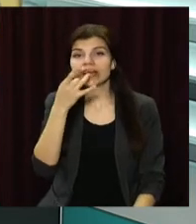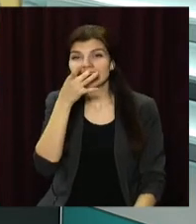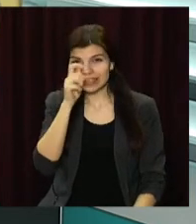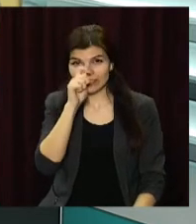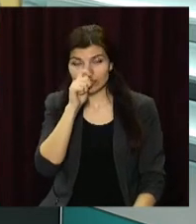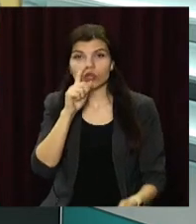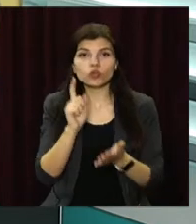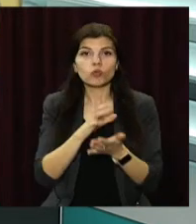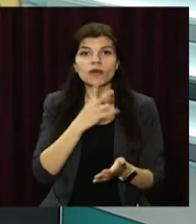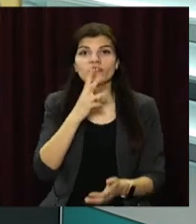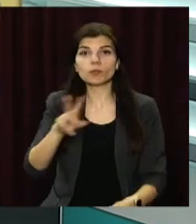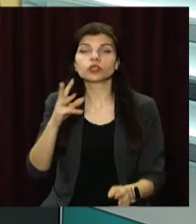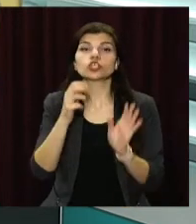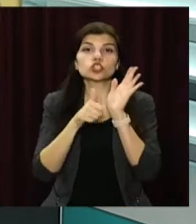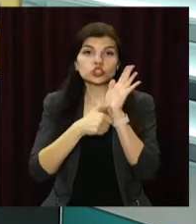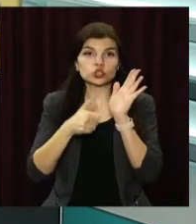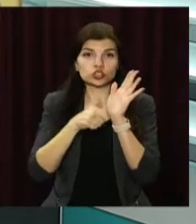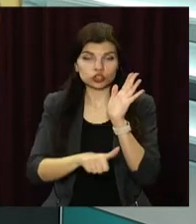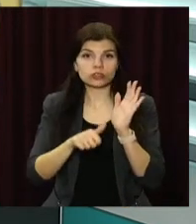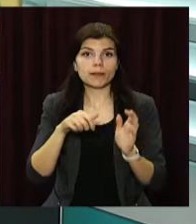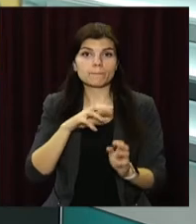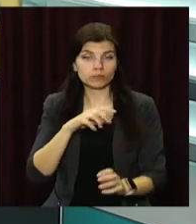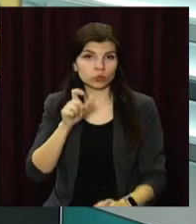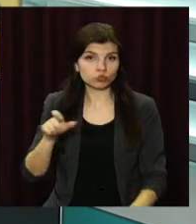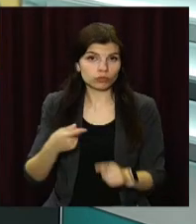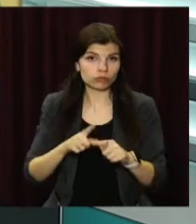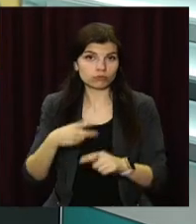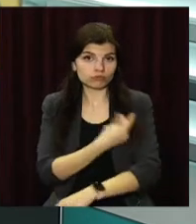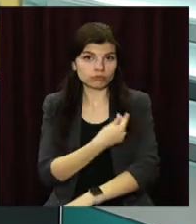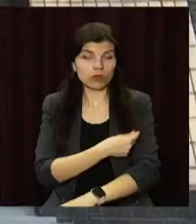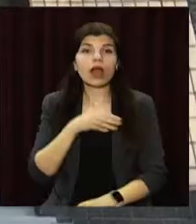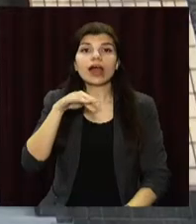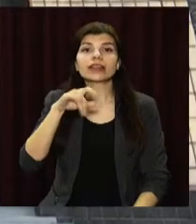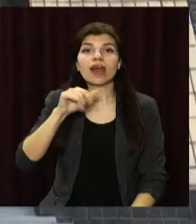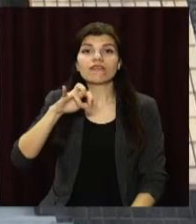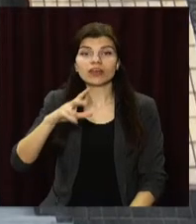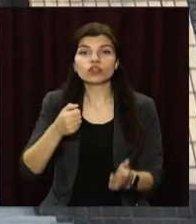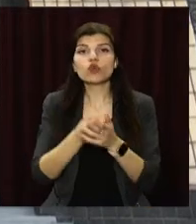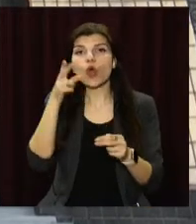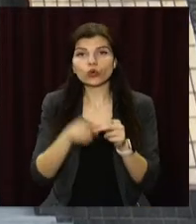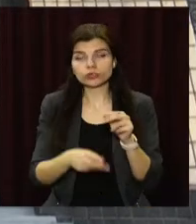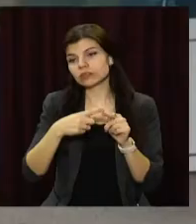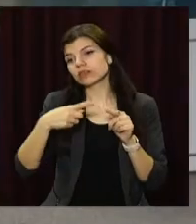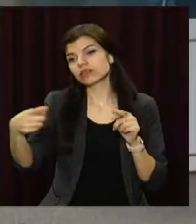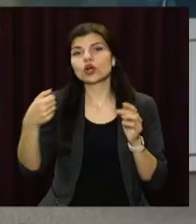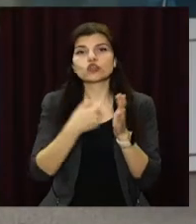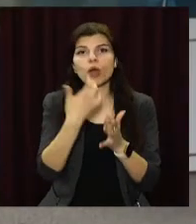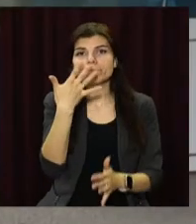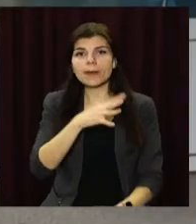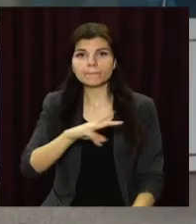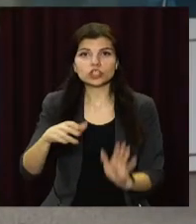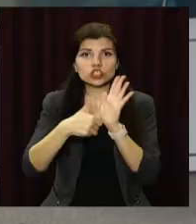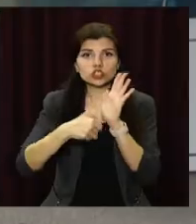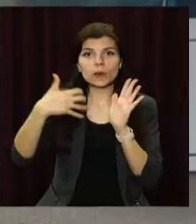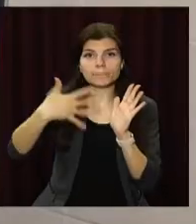зробити 2 мільйони 660 тисяч українців. А починаючи із травня і до кінця року, ця цифра зросте до 5